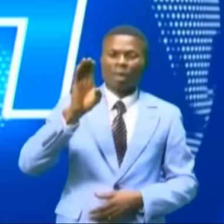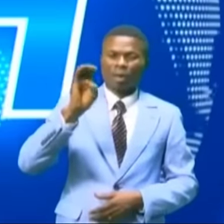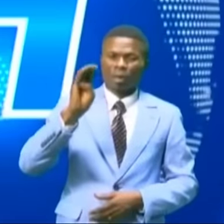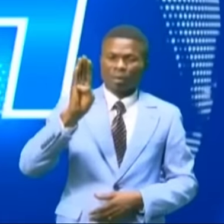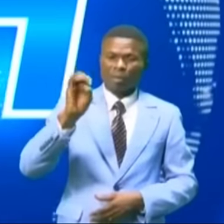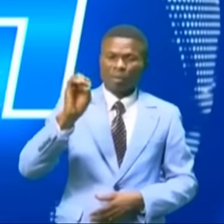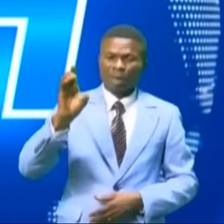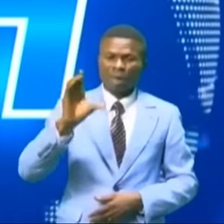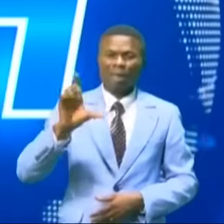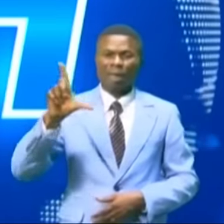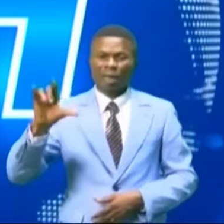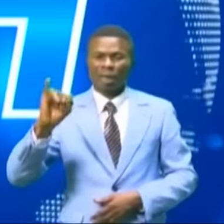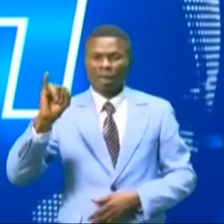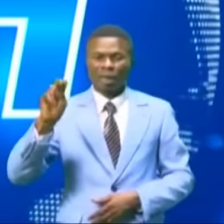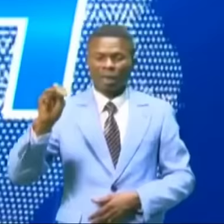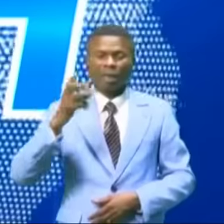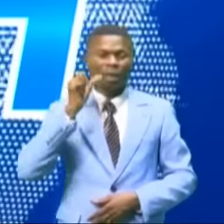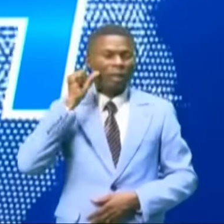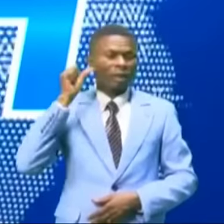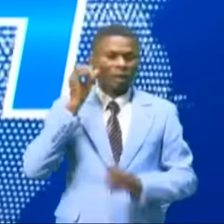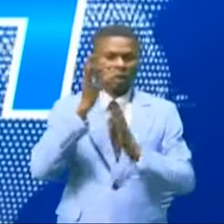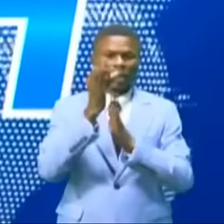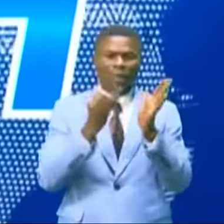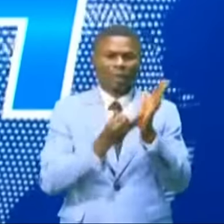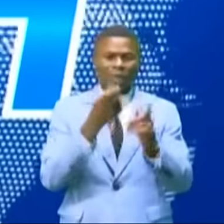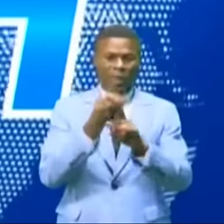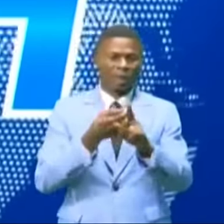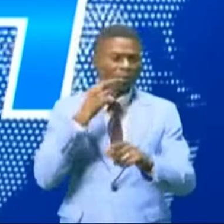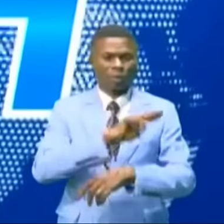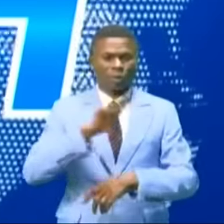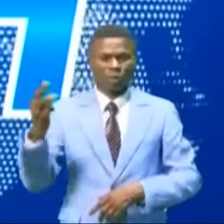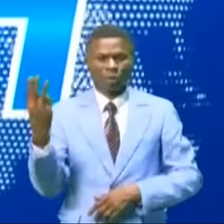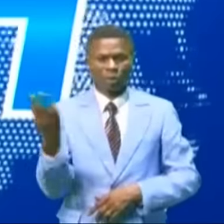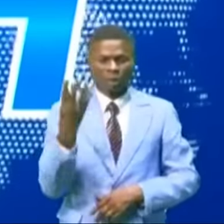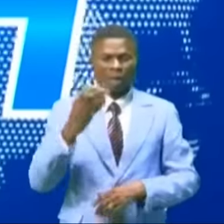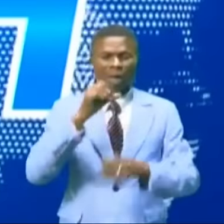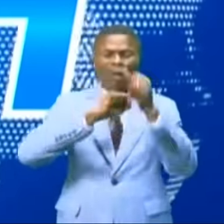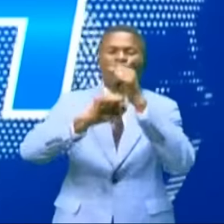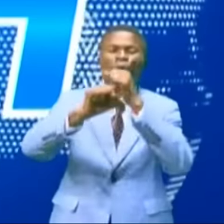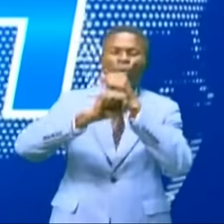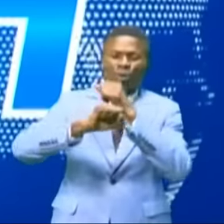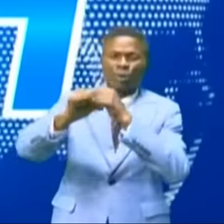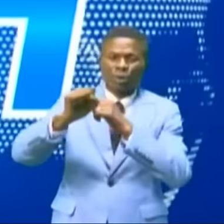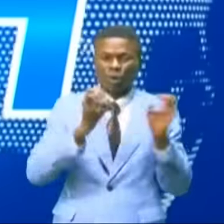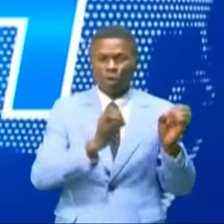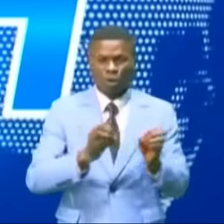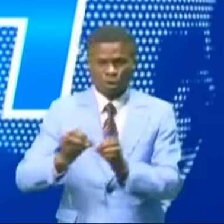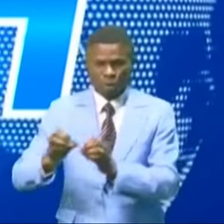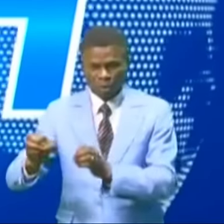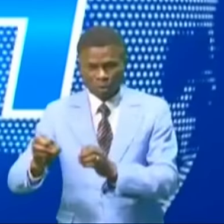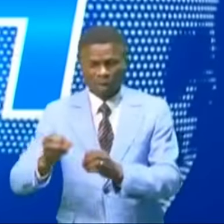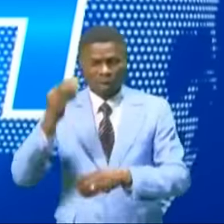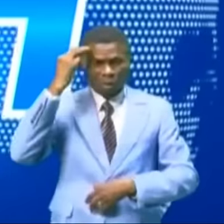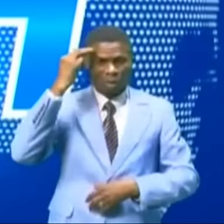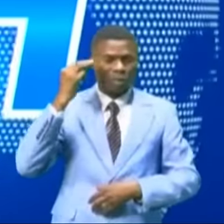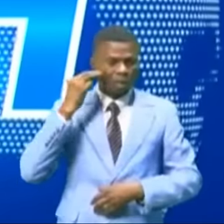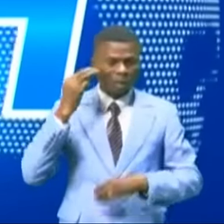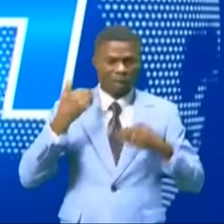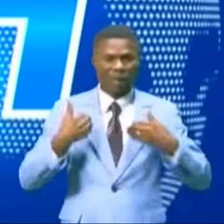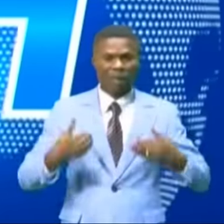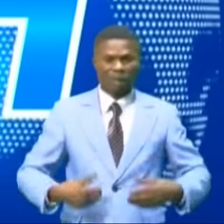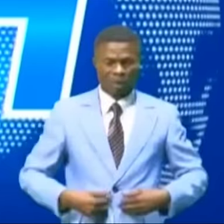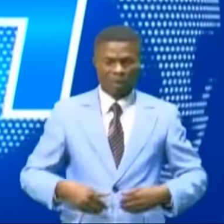clinique d'Ingaliema hier 17 mai 2024, une campagne qui a été organisée par le ministère de la